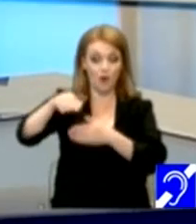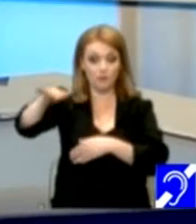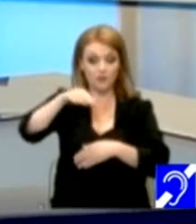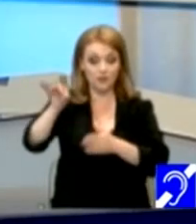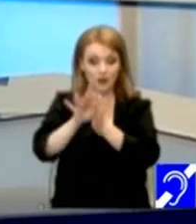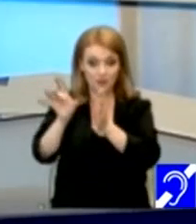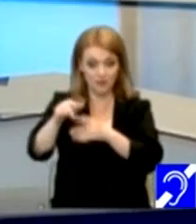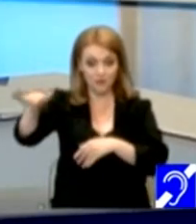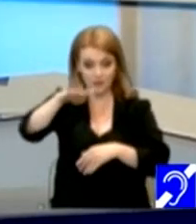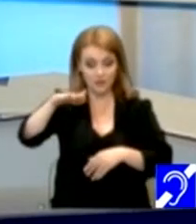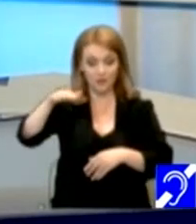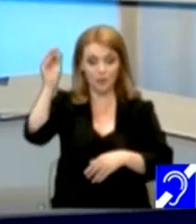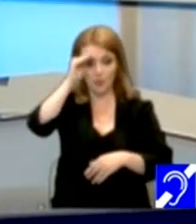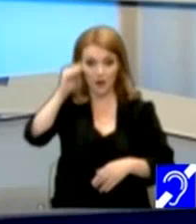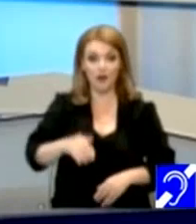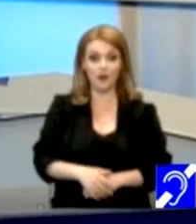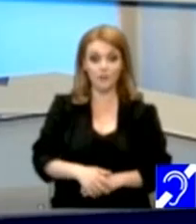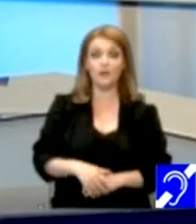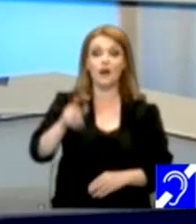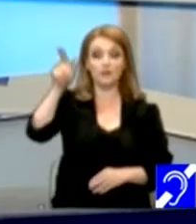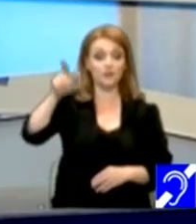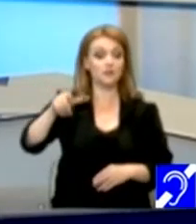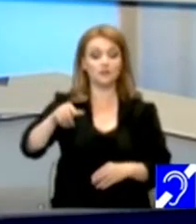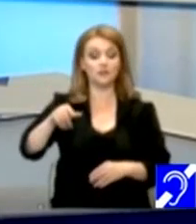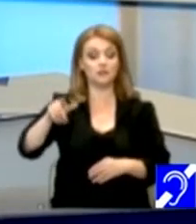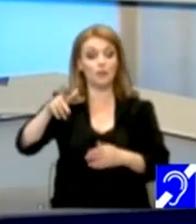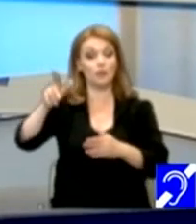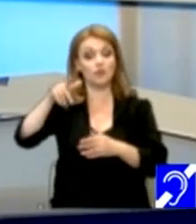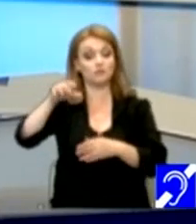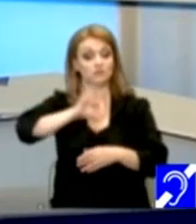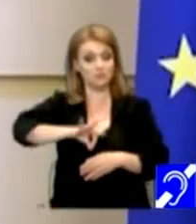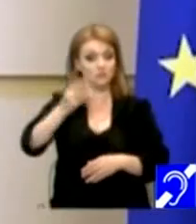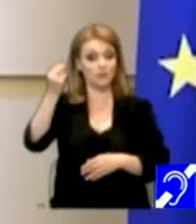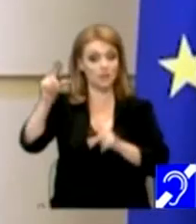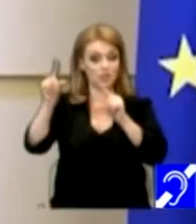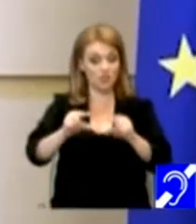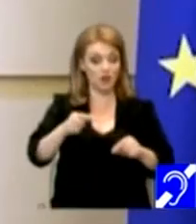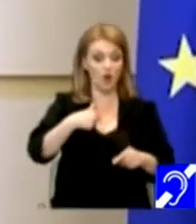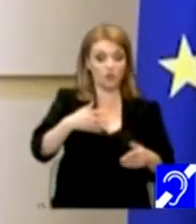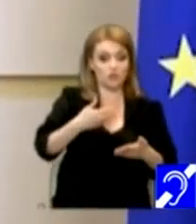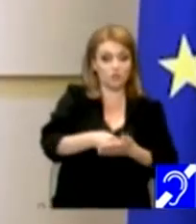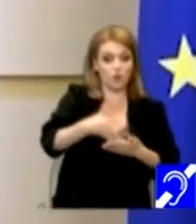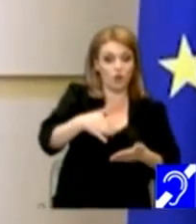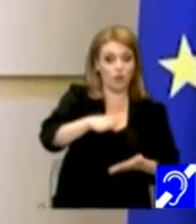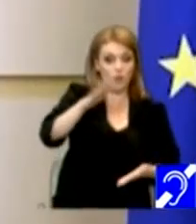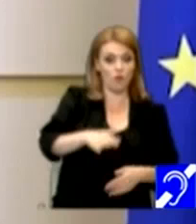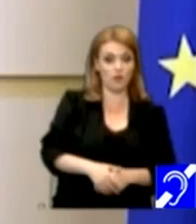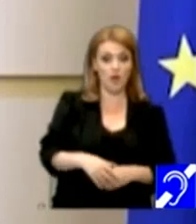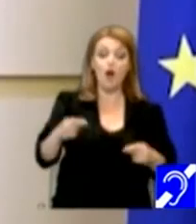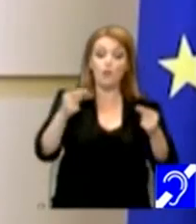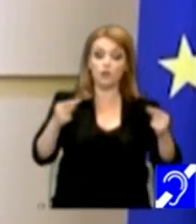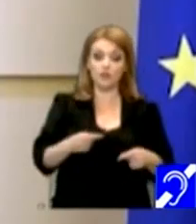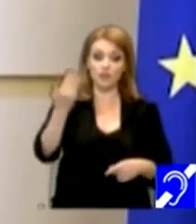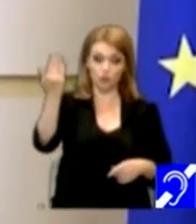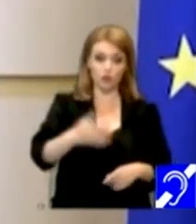blocului electoral al comuniștilor și socialiștilor neagă acuzațiile. Potrivit candidatului